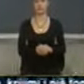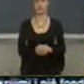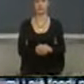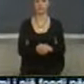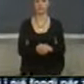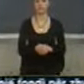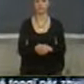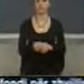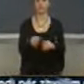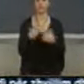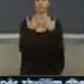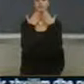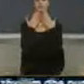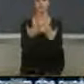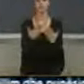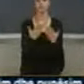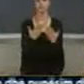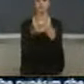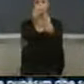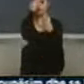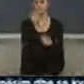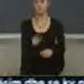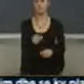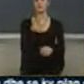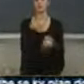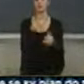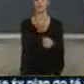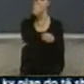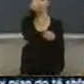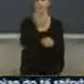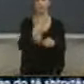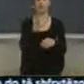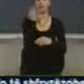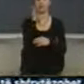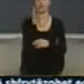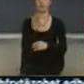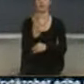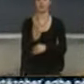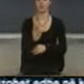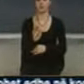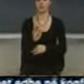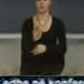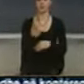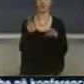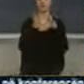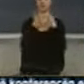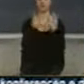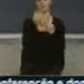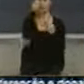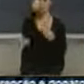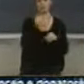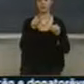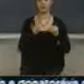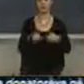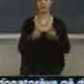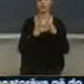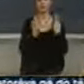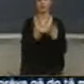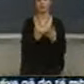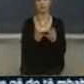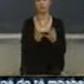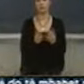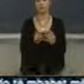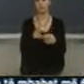Falemderit, ndërruar i kresu si kuvendit, të ndërruar deputet, të ndërruar kolegë ministra. Në